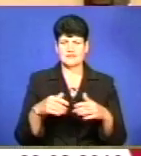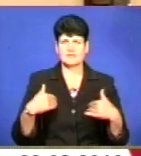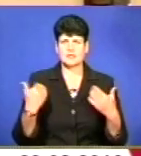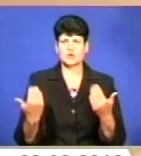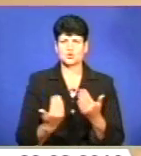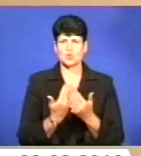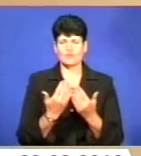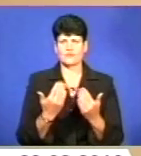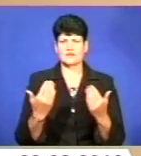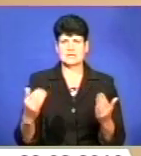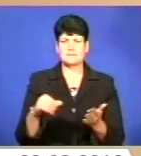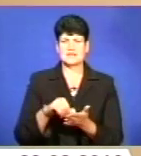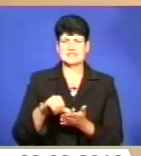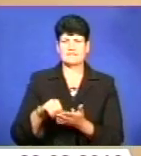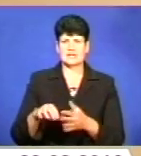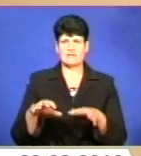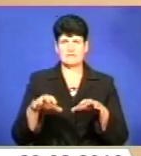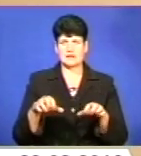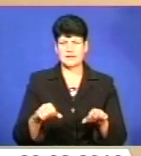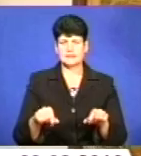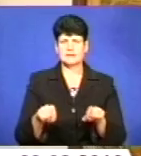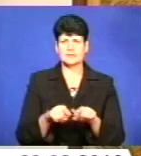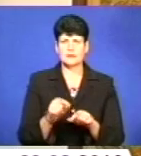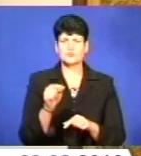новою виставкою і представники влади, а також із